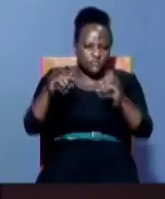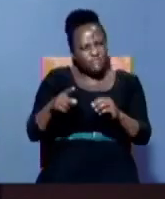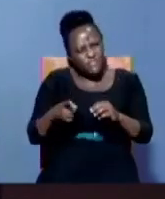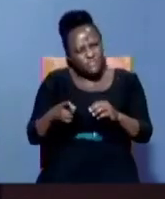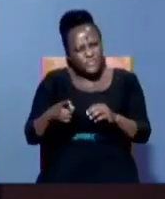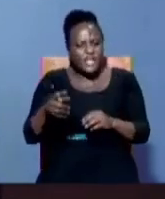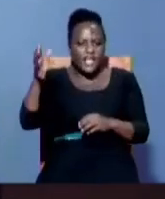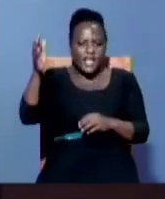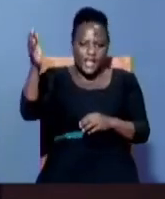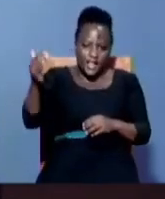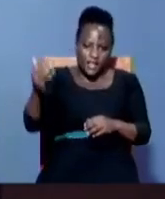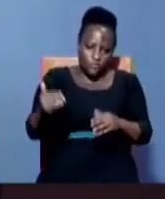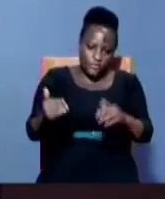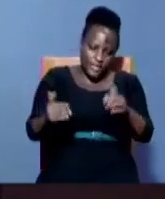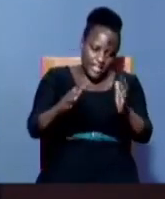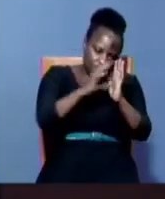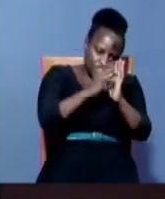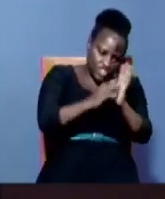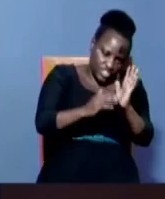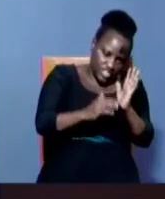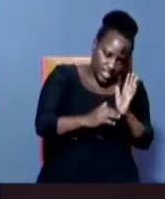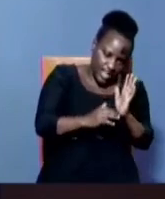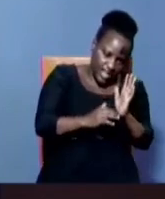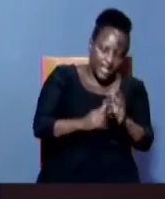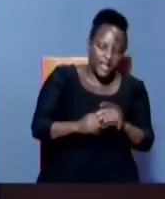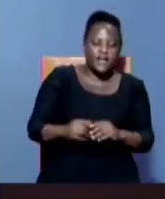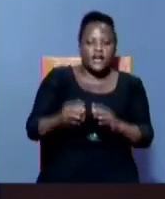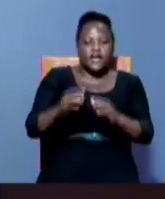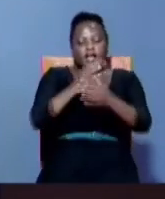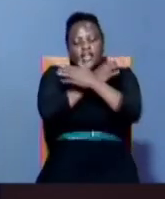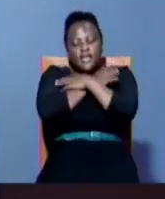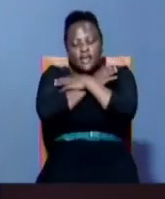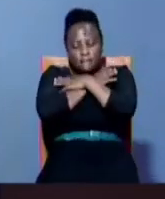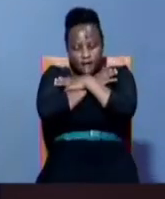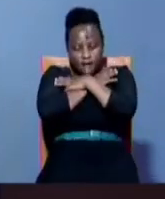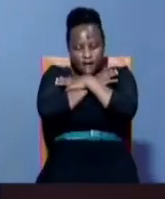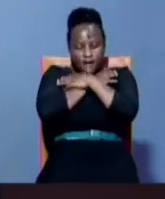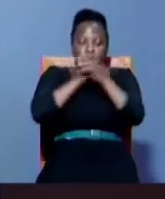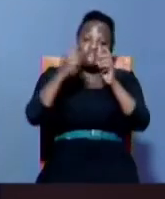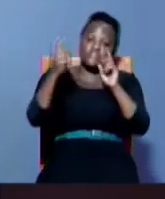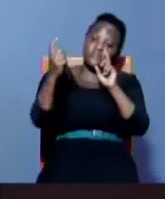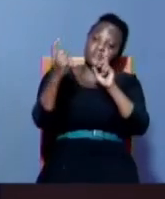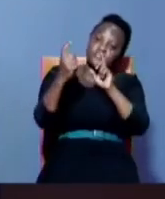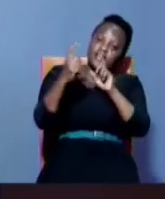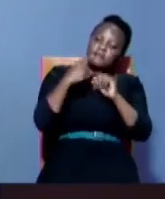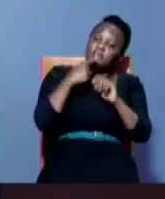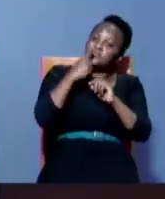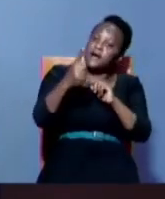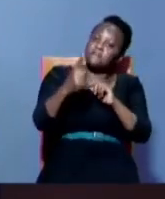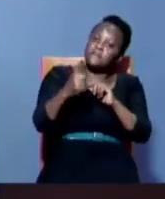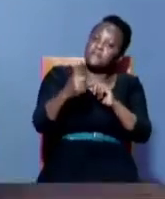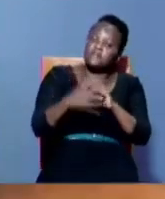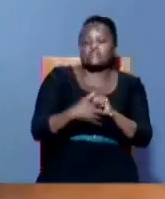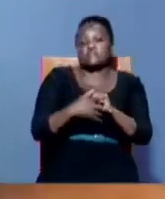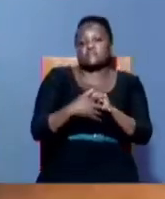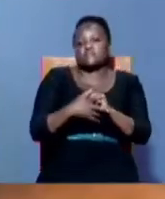Leta sheria, leta neema, vinapokutana pale ndipo tamko